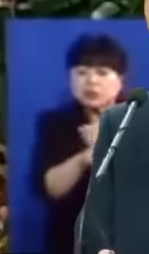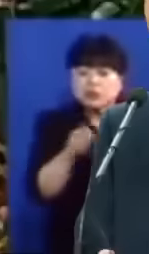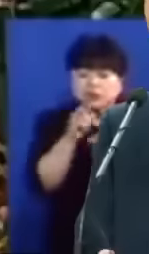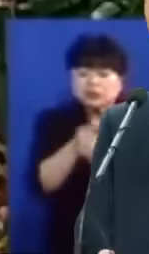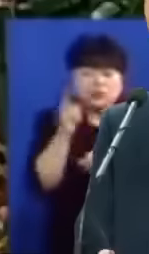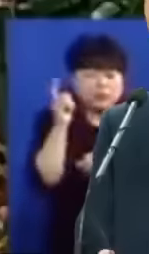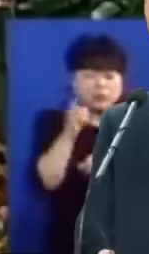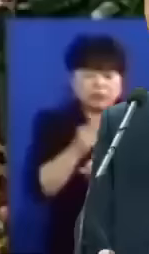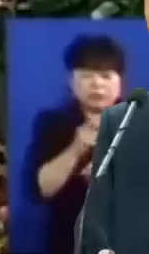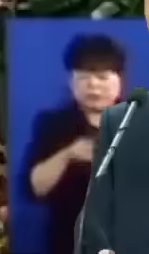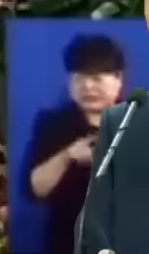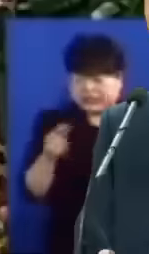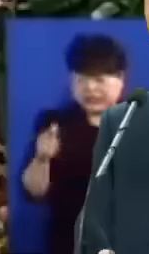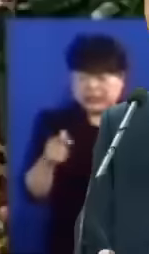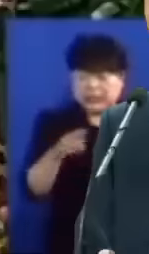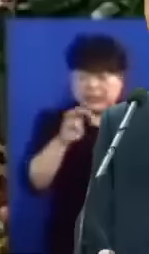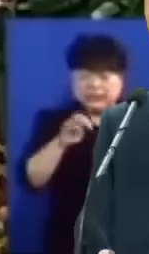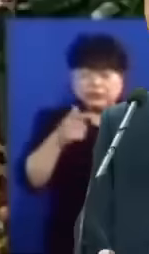성격 차이가